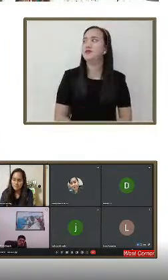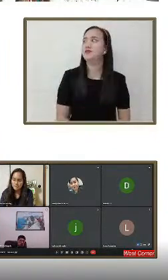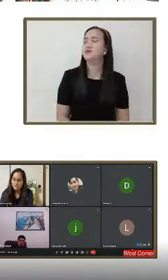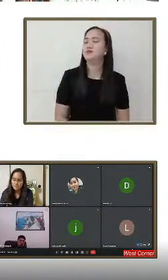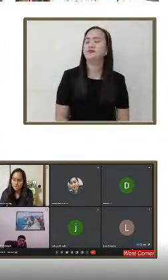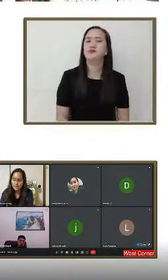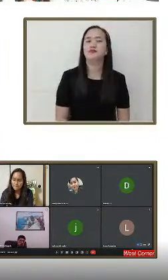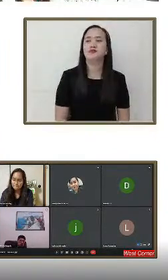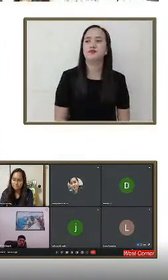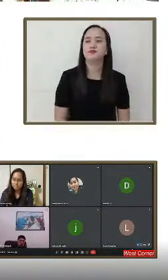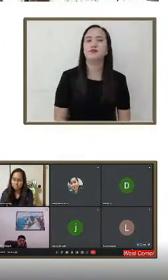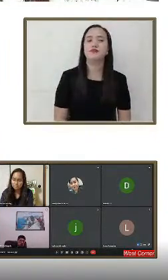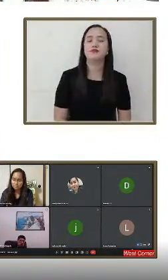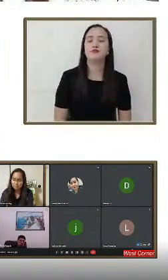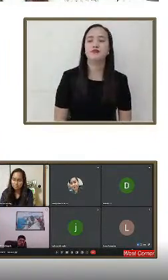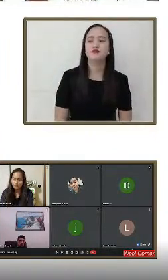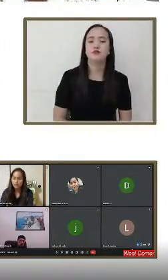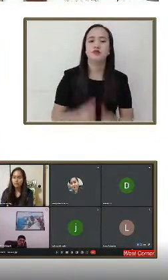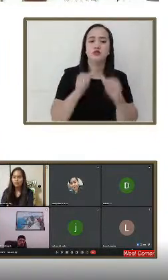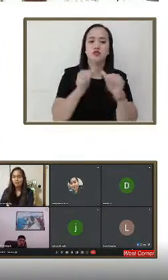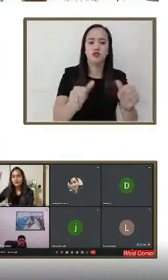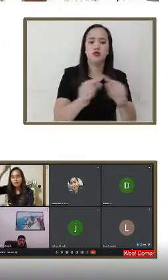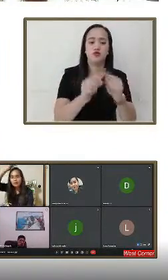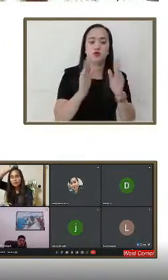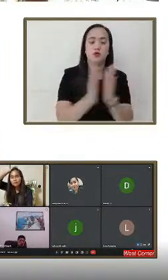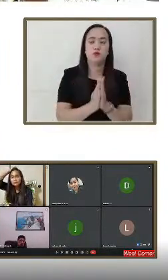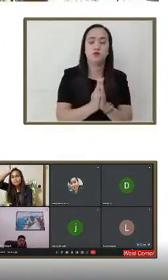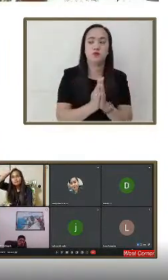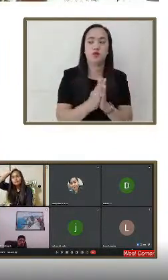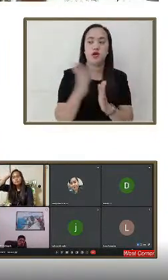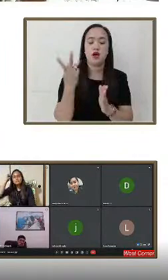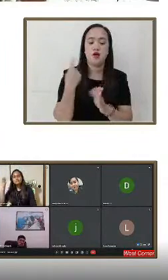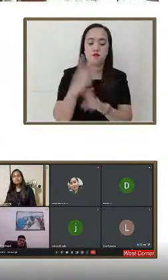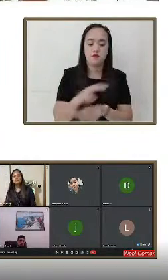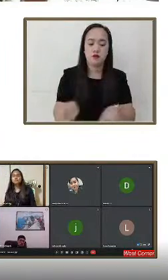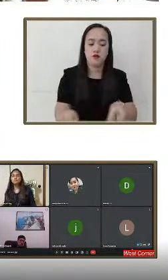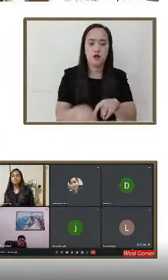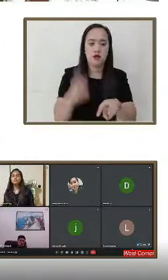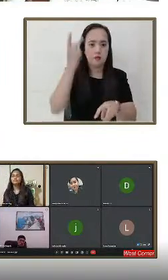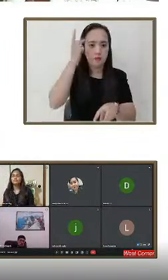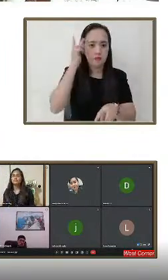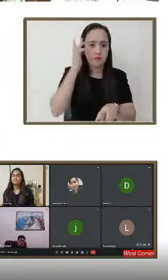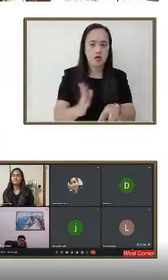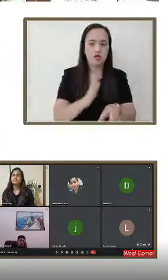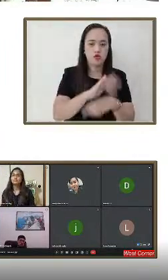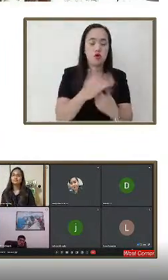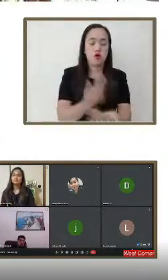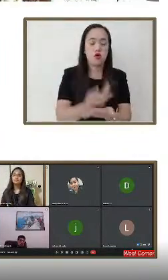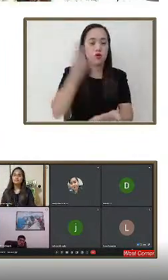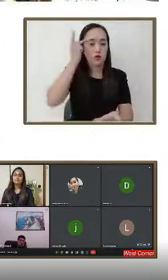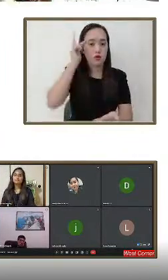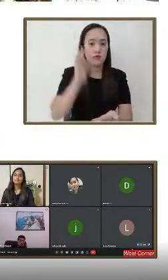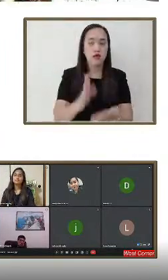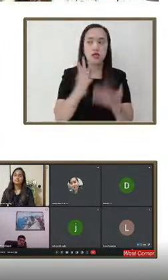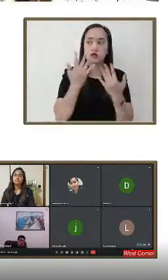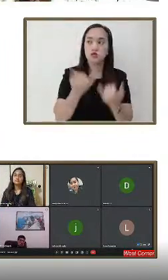Again, panalangin niyo po yung biyahe po bukas sa mga pastors. Si Pastor Dexter, babiyahe po patunta ng